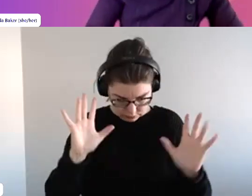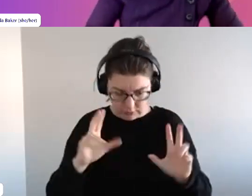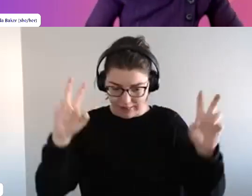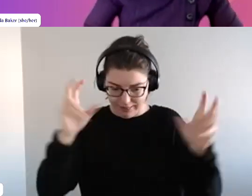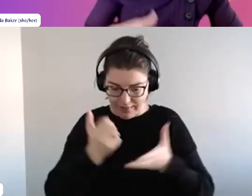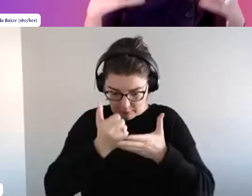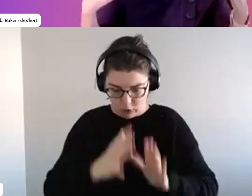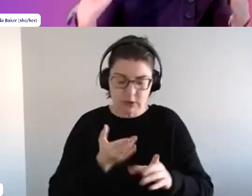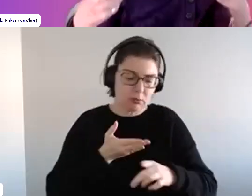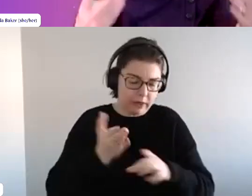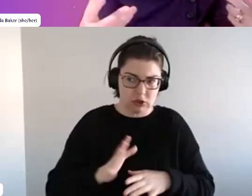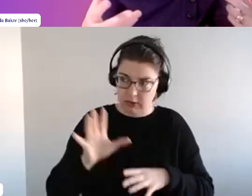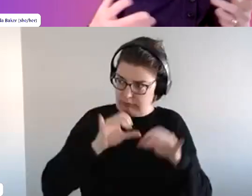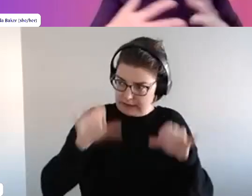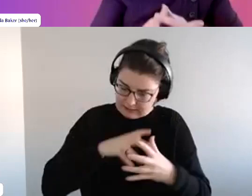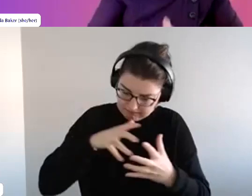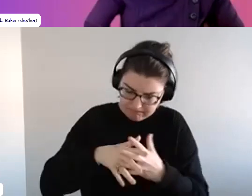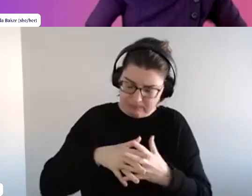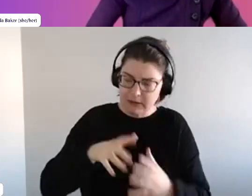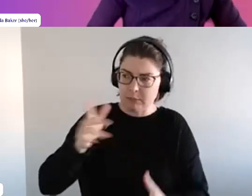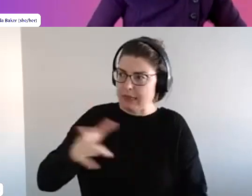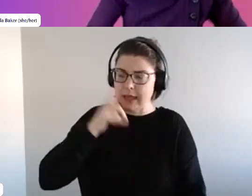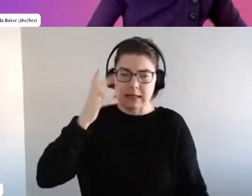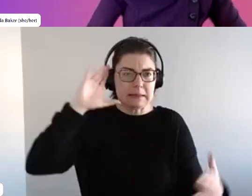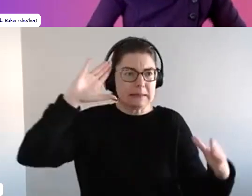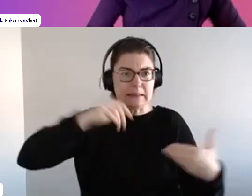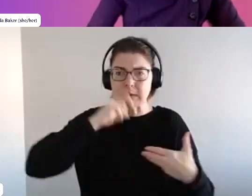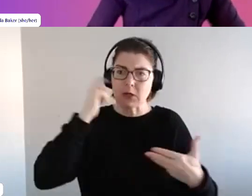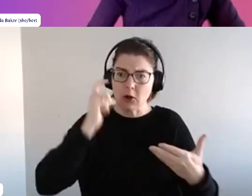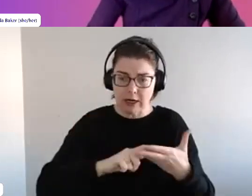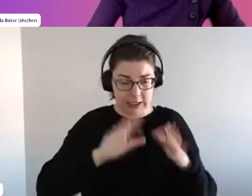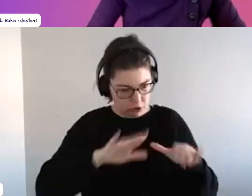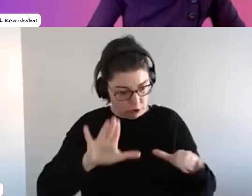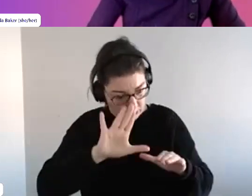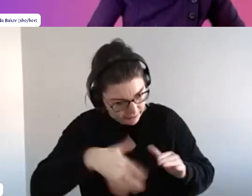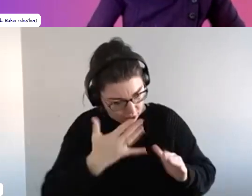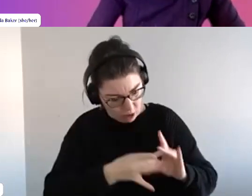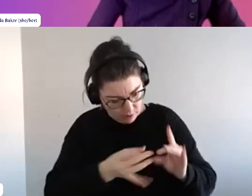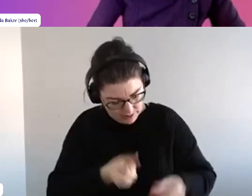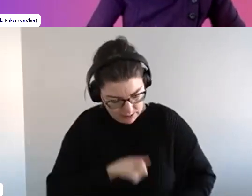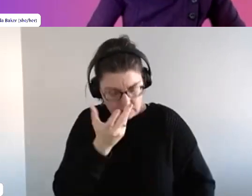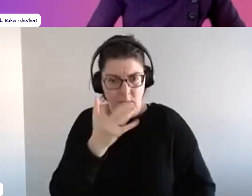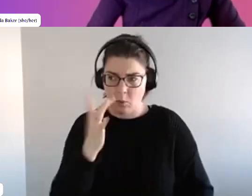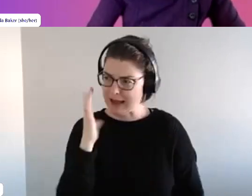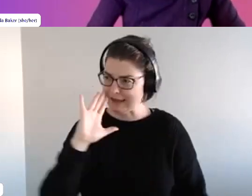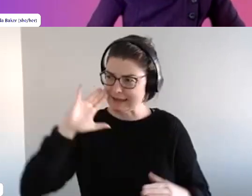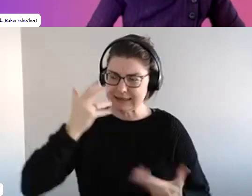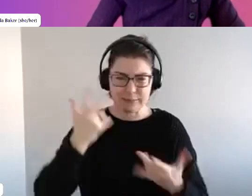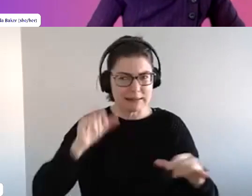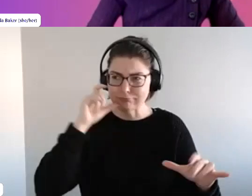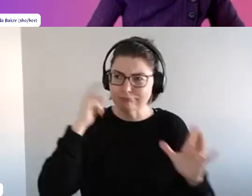personnes qui offrent des services et de l'Inde au sein du système de reconnaître l'importance de la voix des